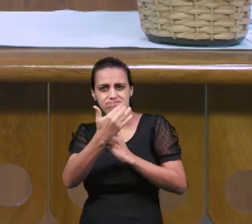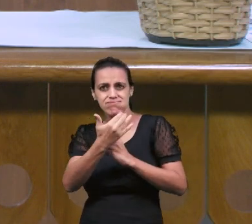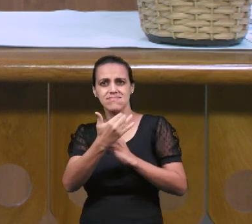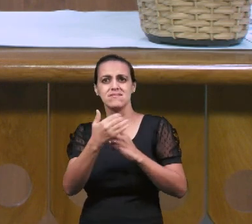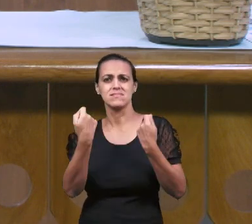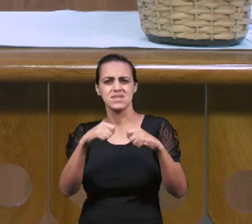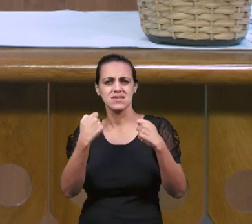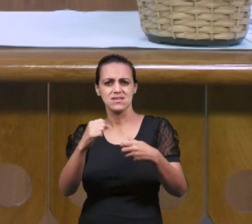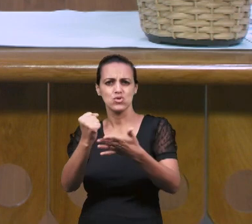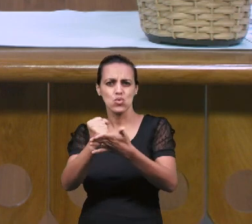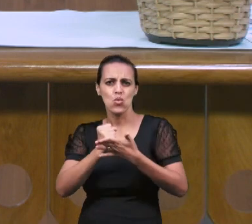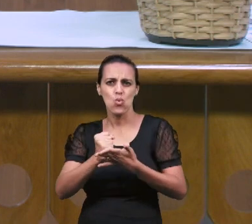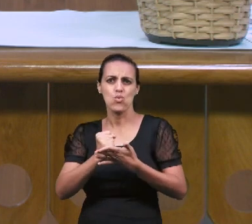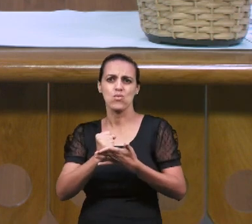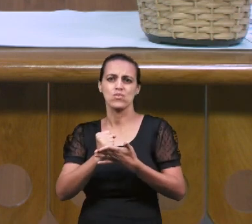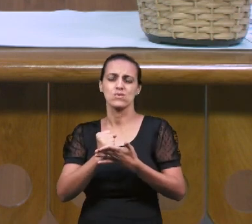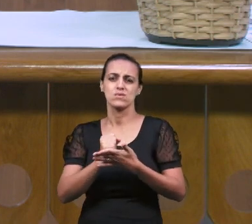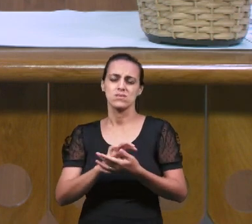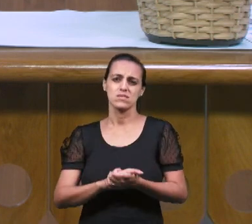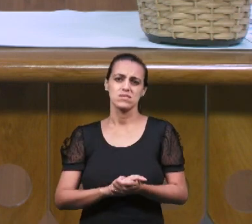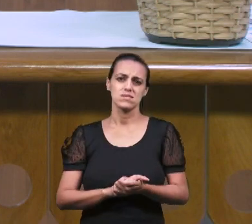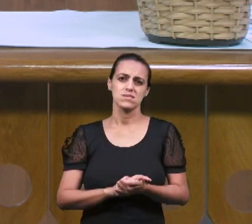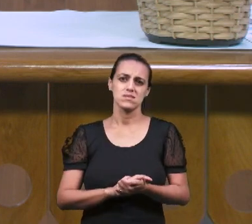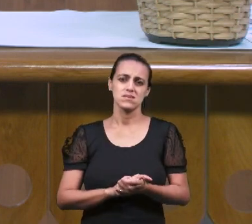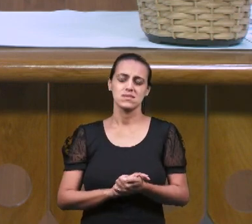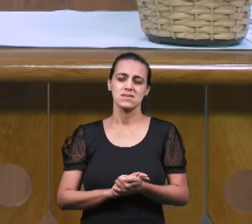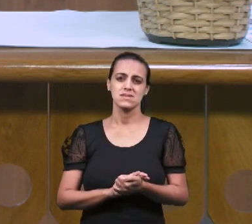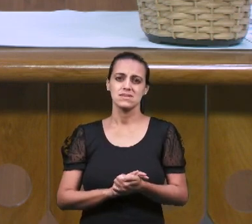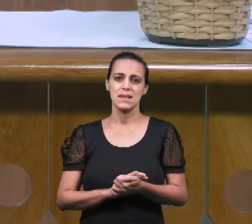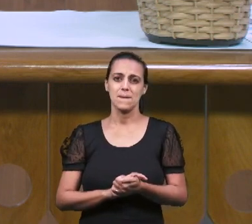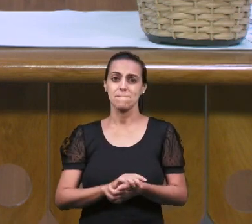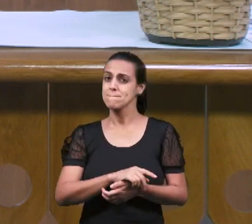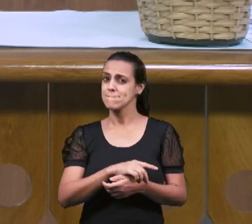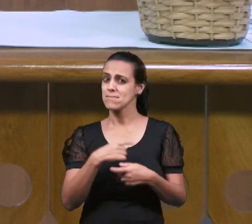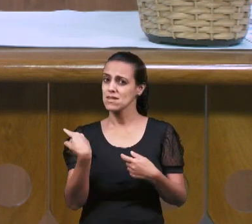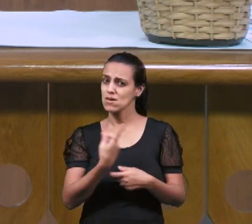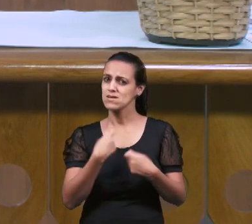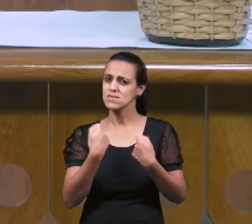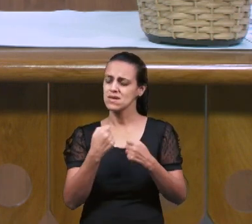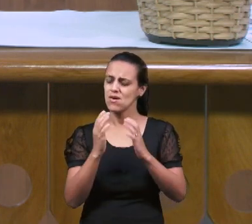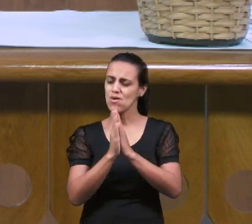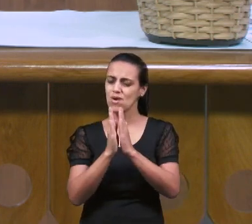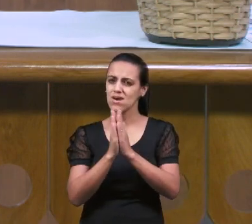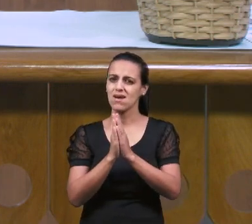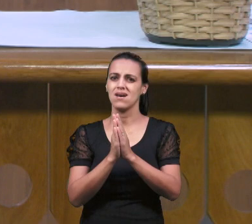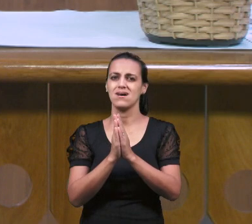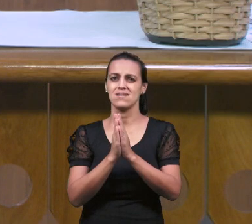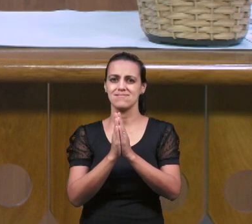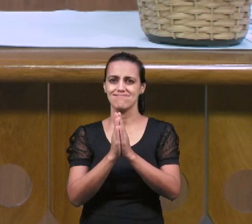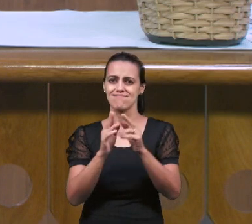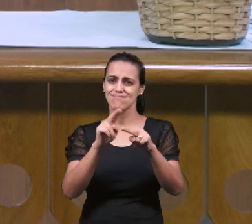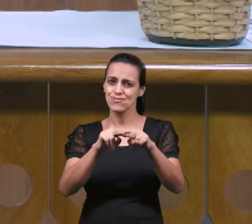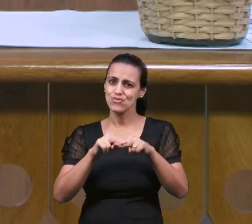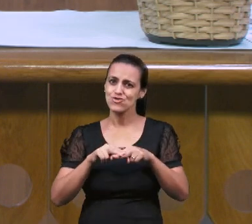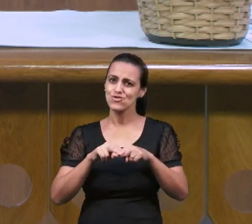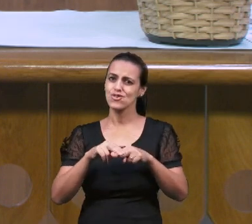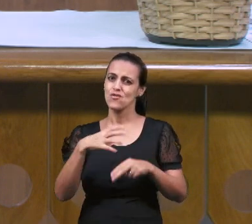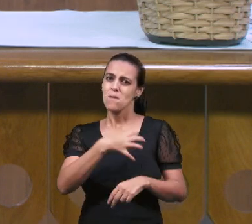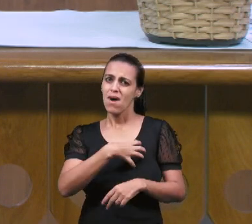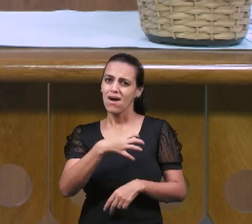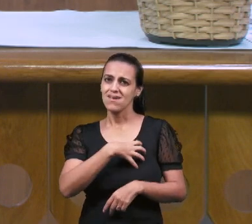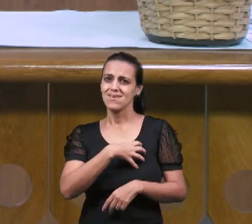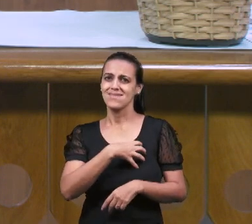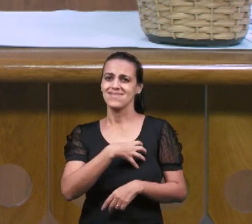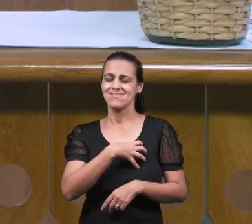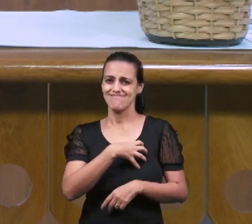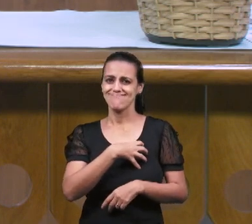pour héberger ceux qui ont besoin de ce secours. Et les frères doivent chercher le Seigneur, prier le Seigneur pour le sud de Bahia, nos